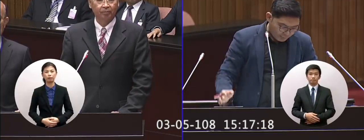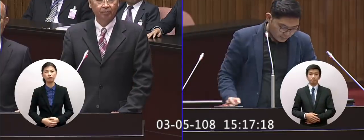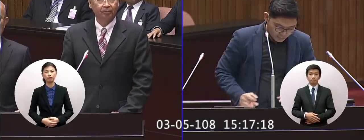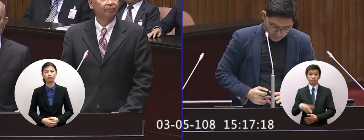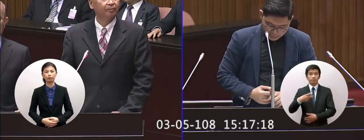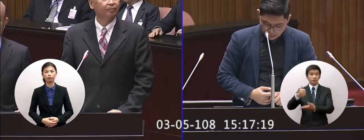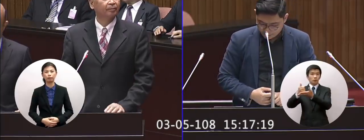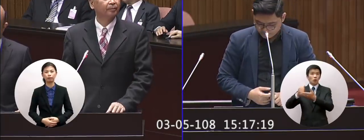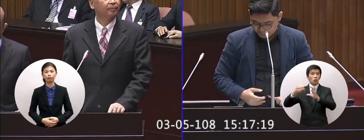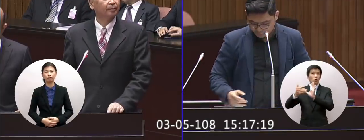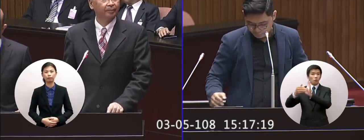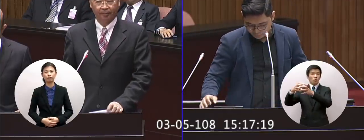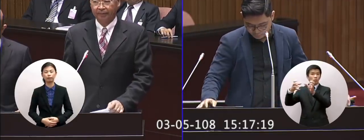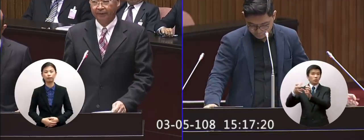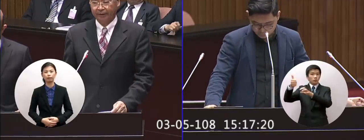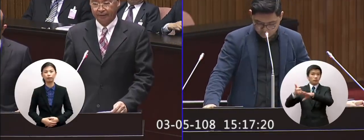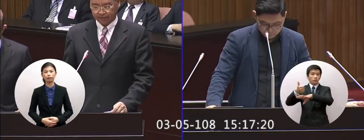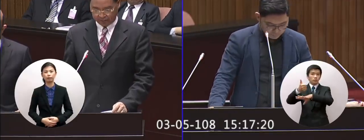不是也请国防部长上来一下？